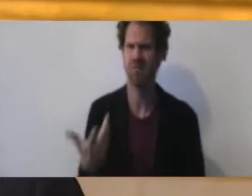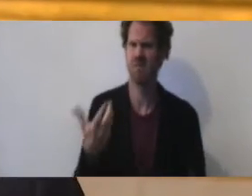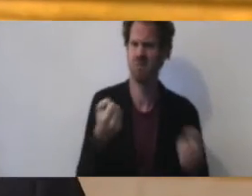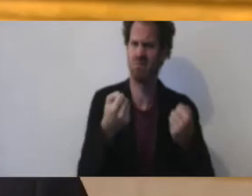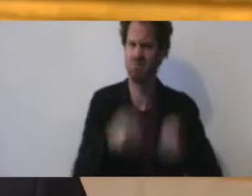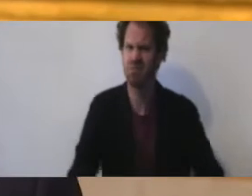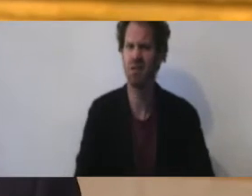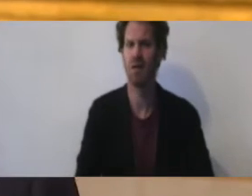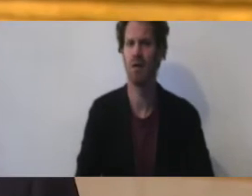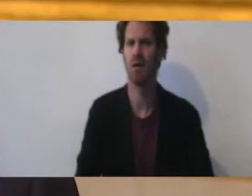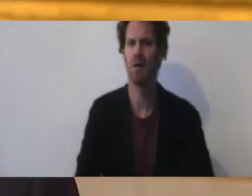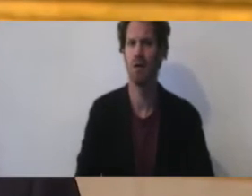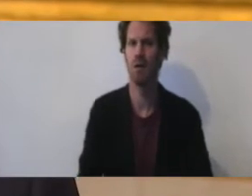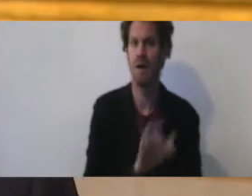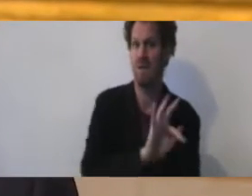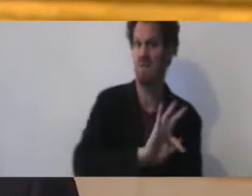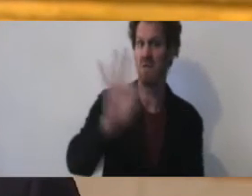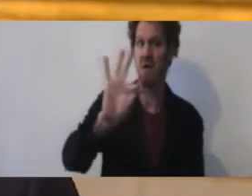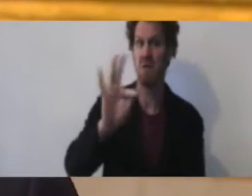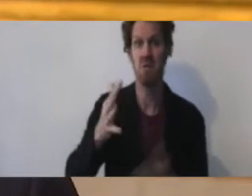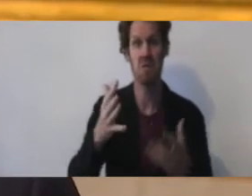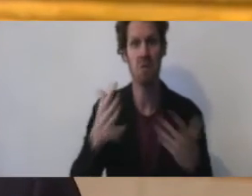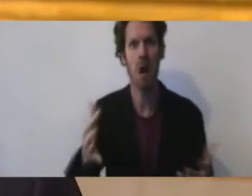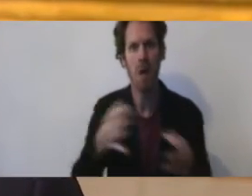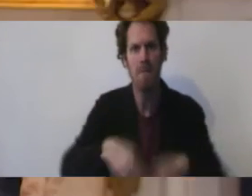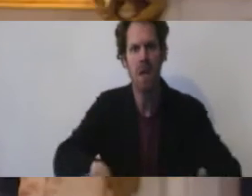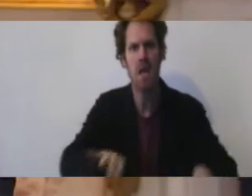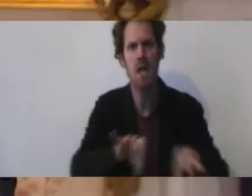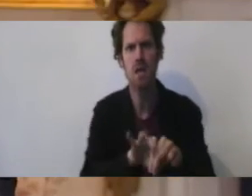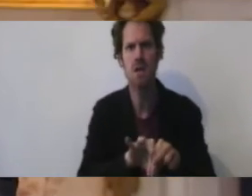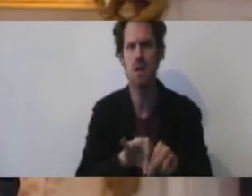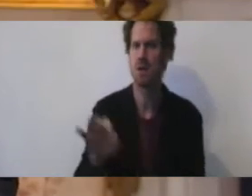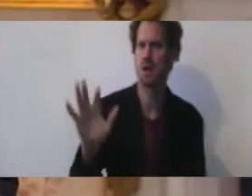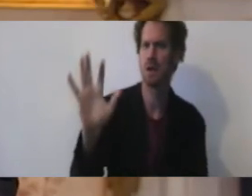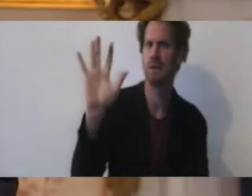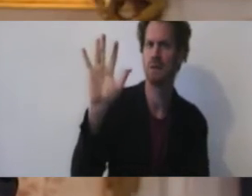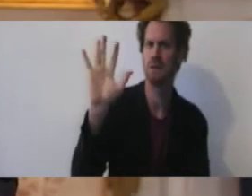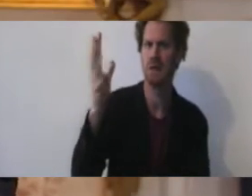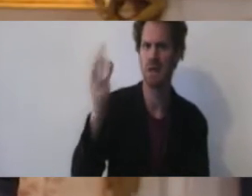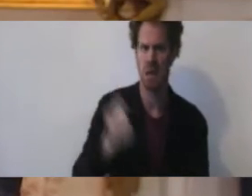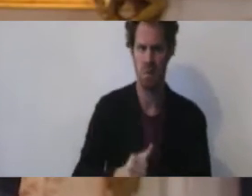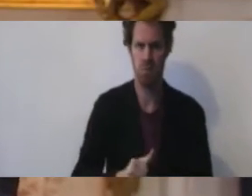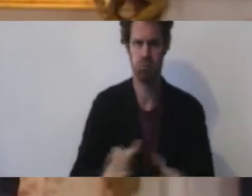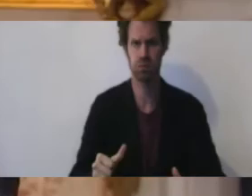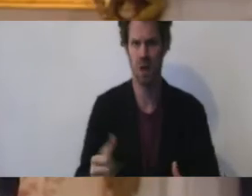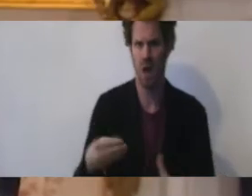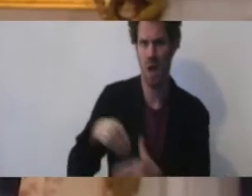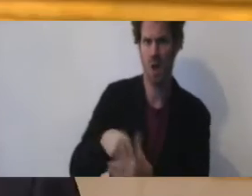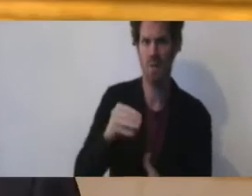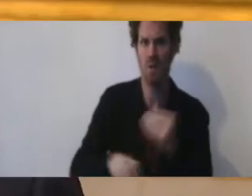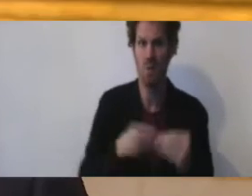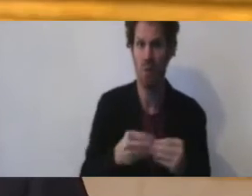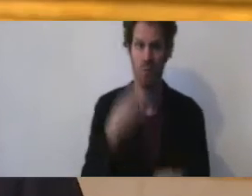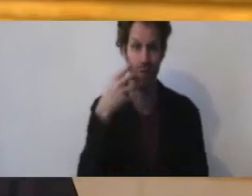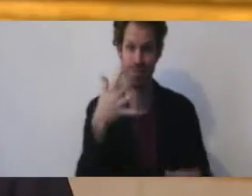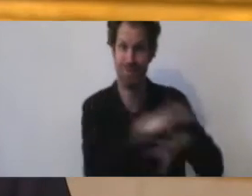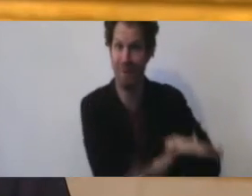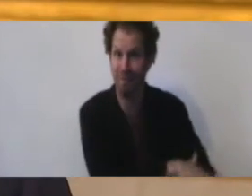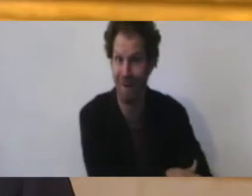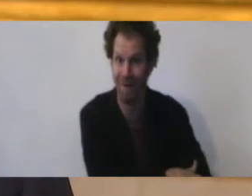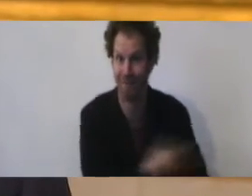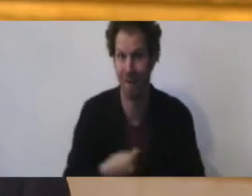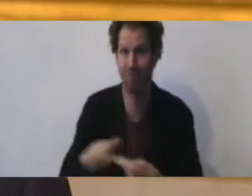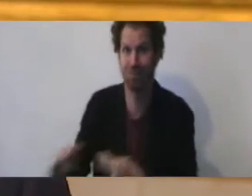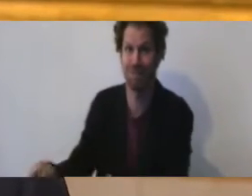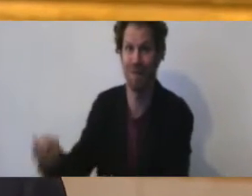découragement la France c'est un grand pays elle est la 5ème puissance économique du monde la France elle